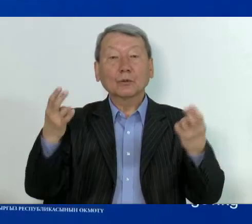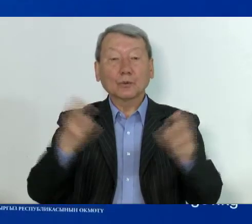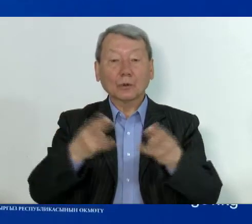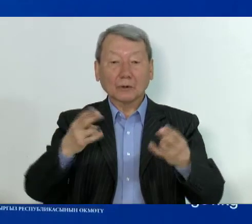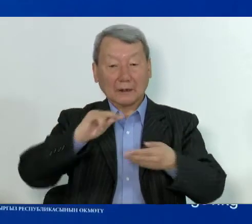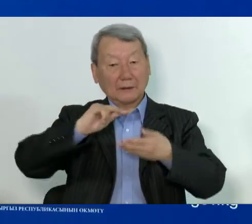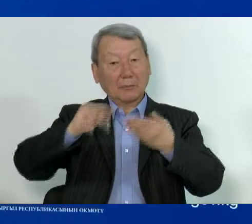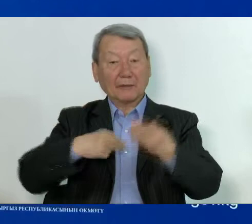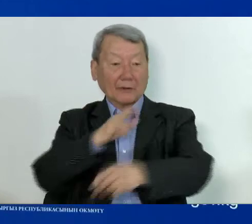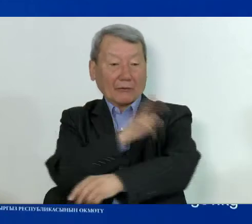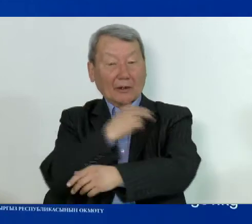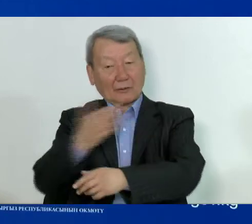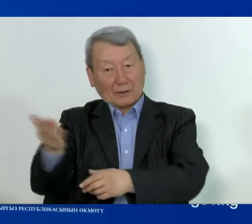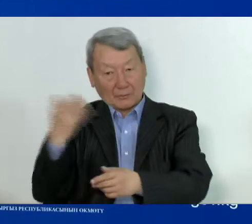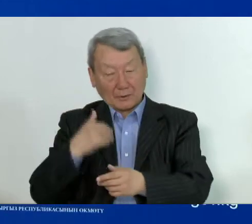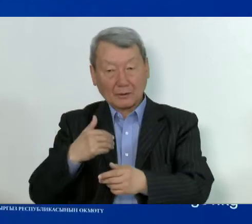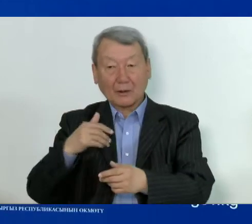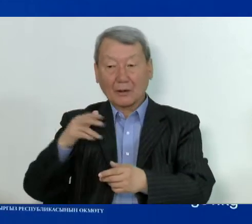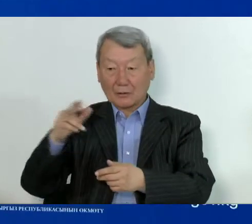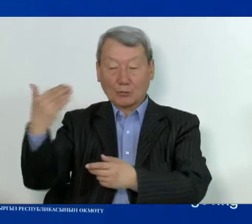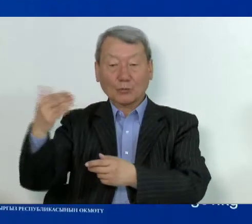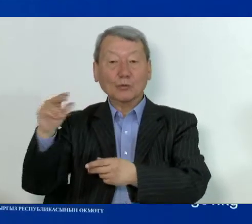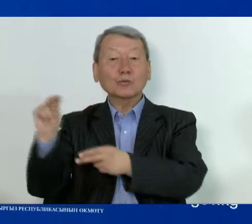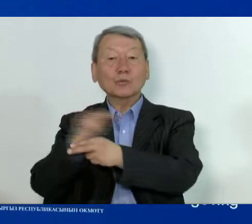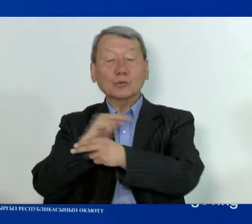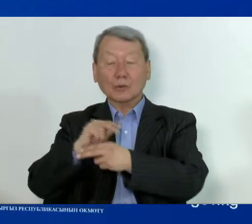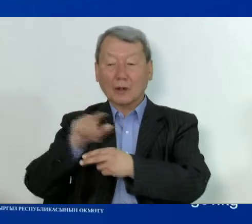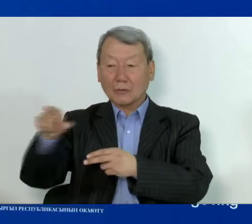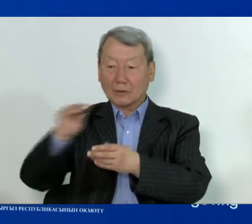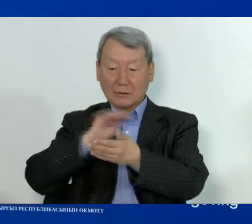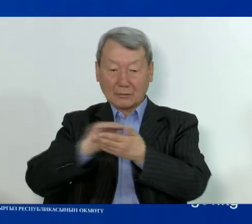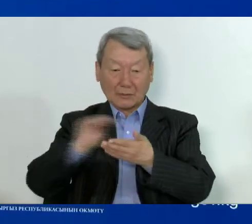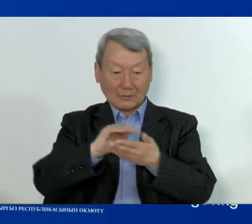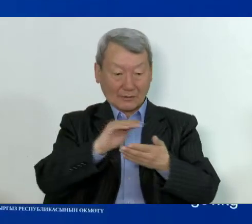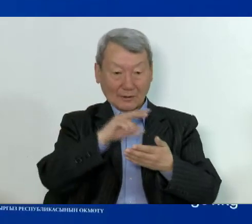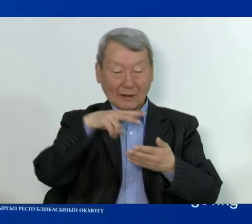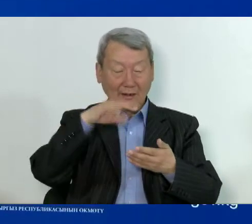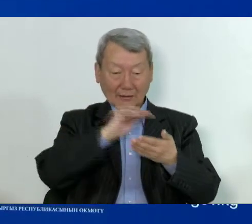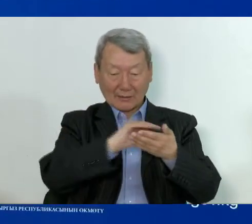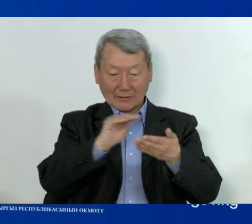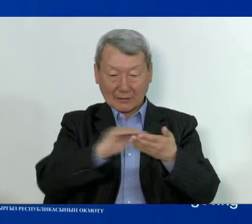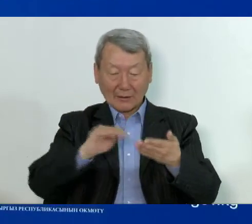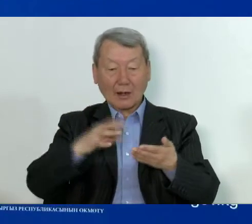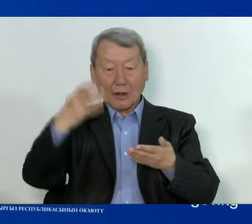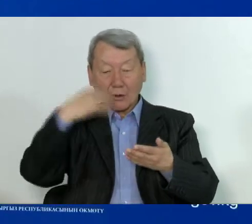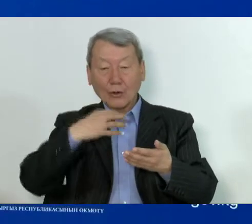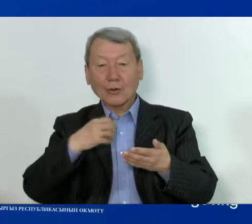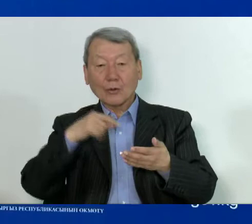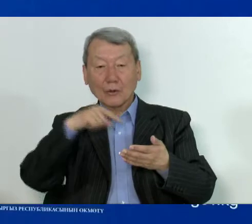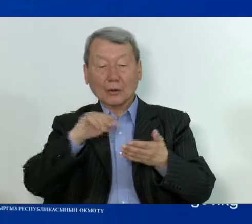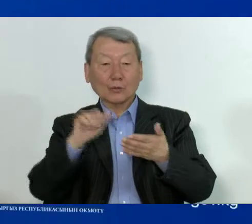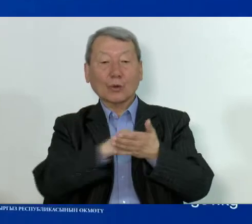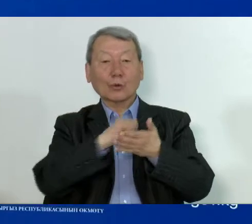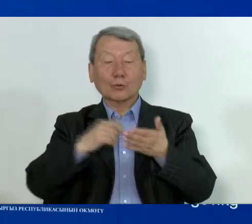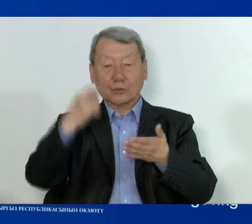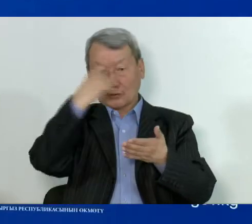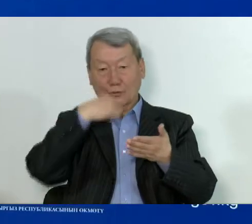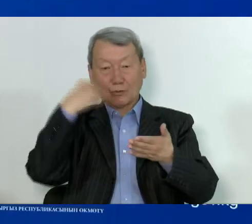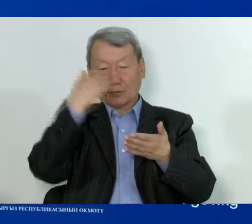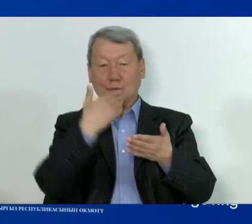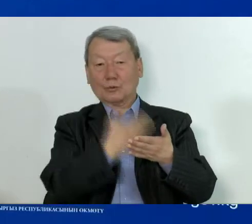необходимы справки от врача, назначение врача. Вы можете заполнить маршрутный лист. Также при себе надо иметь документ,